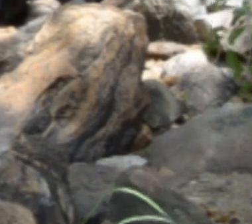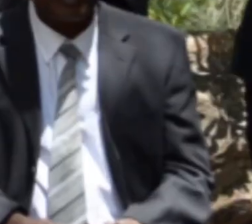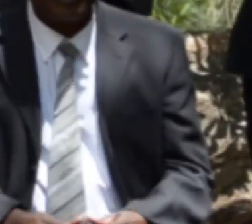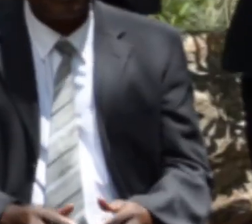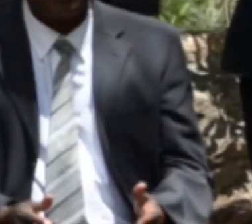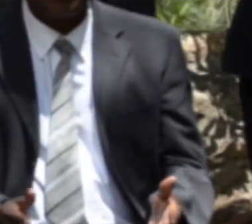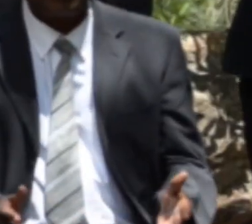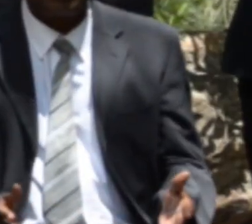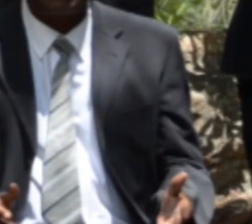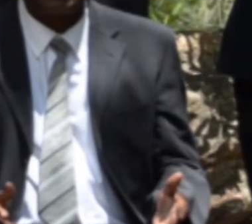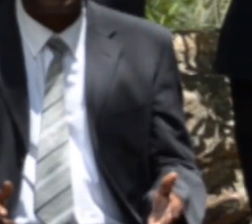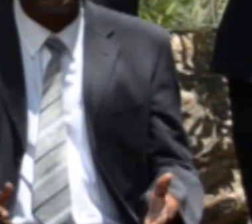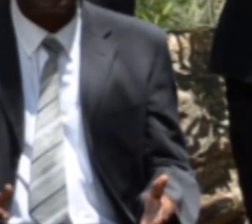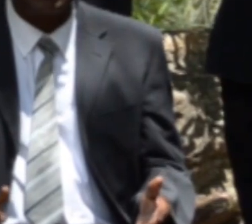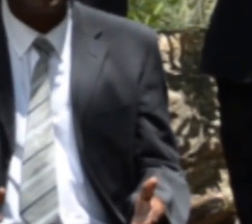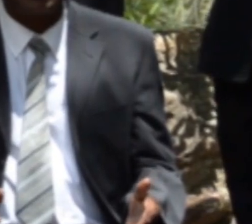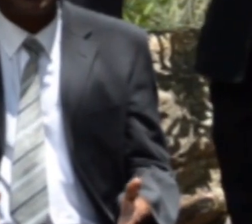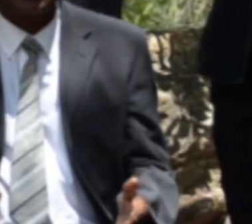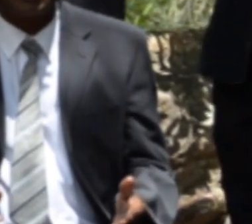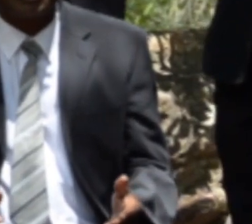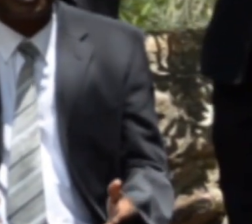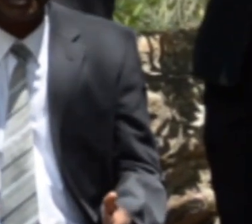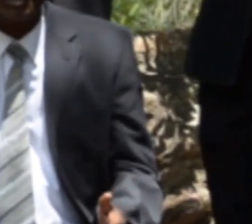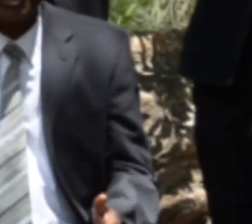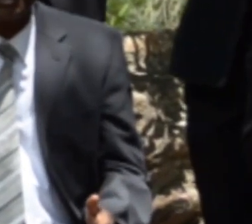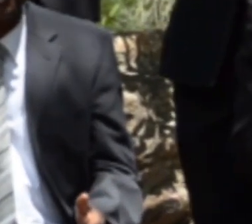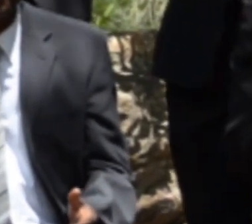tinozoshaya. Waribi wacheki